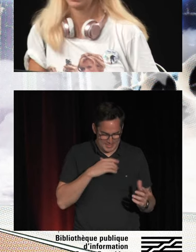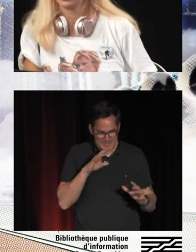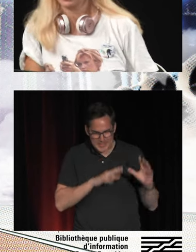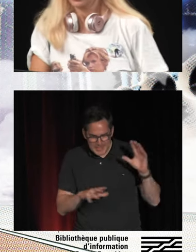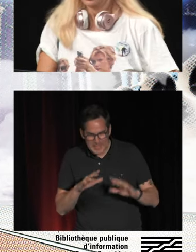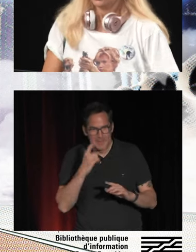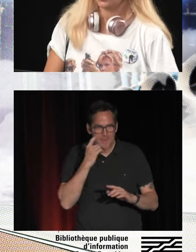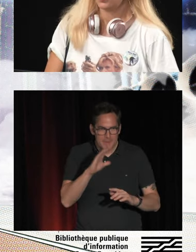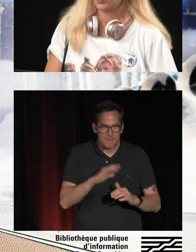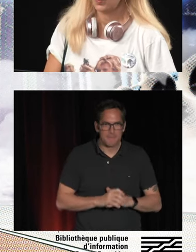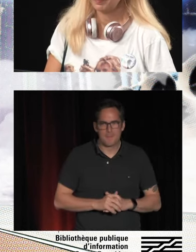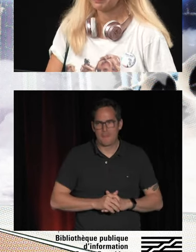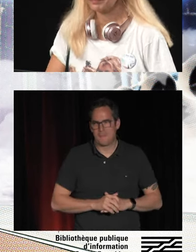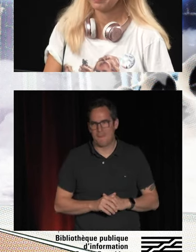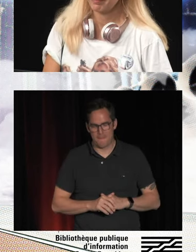ça.